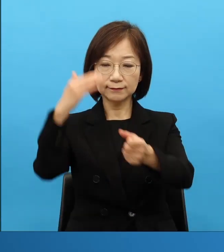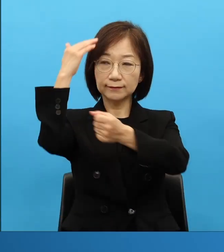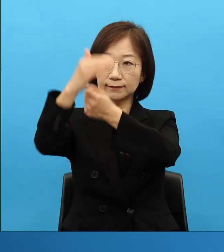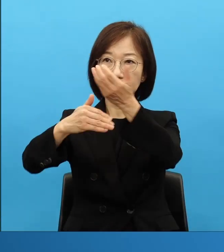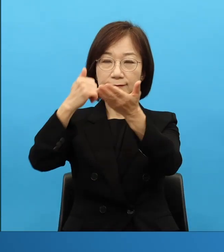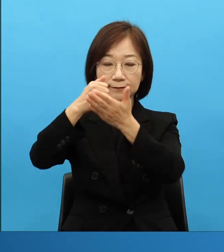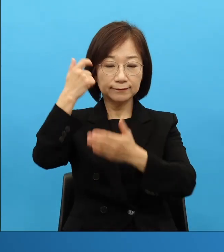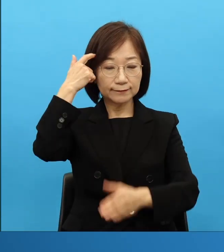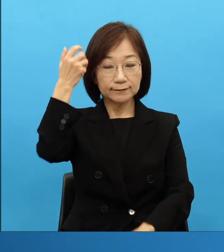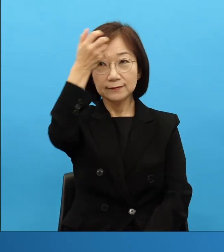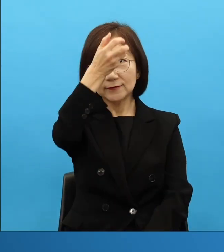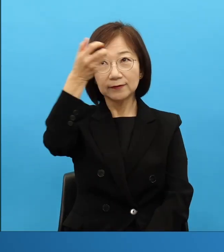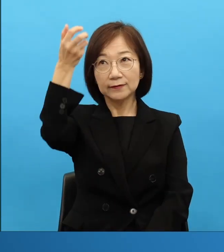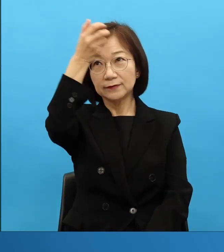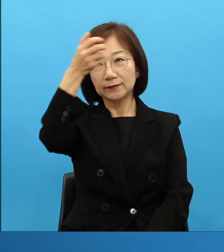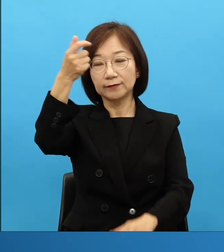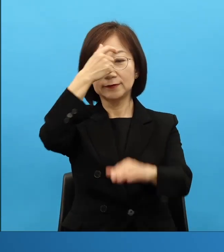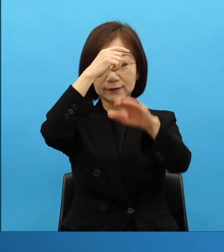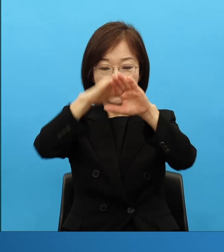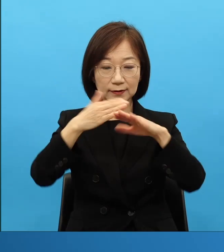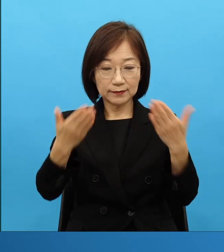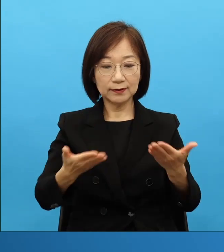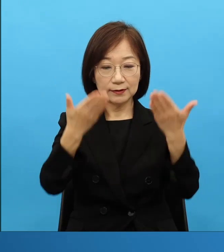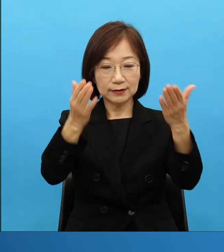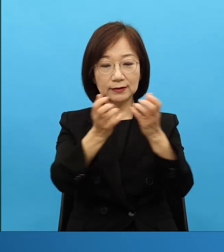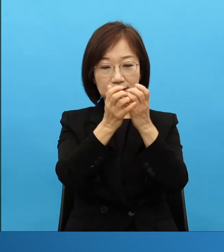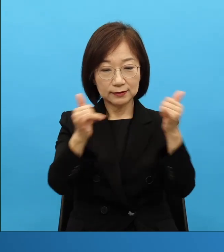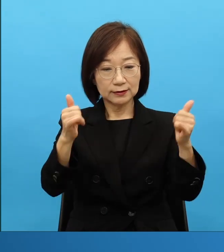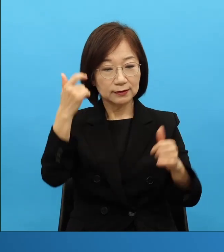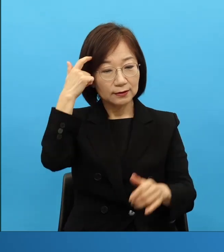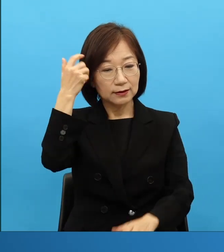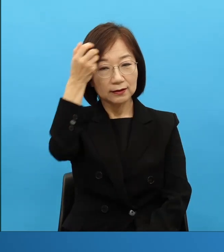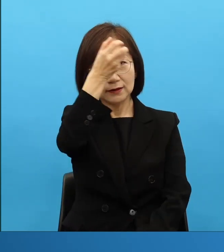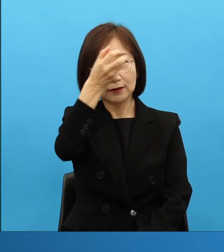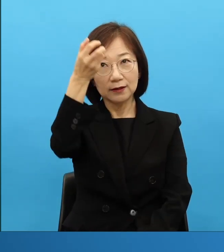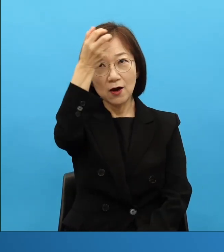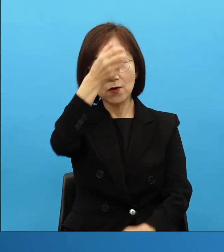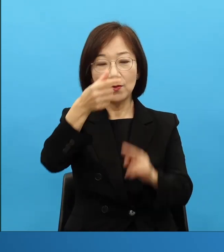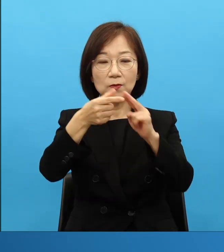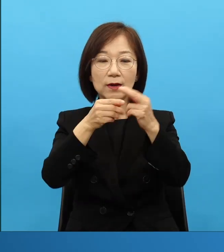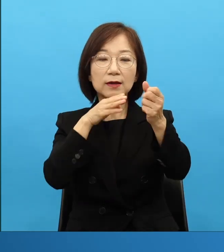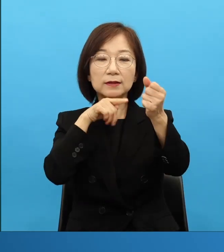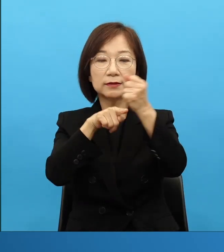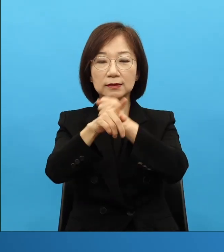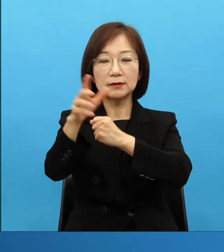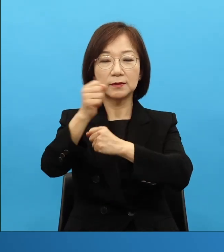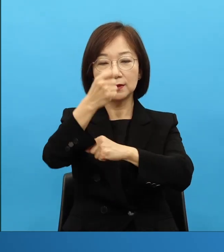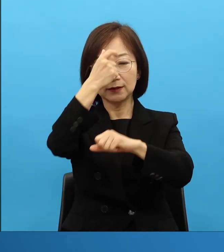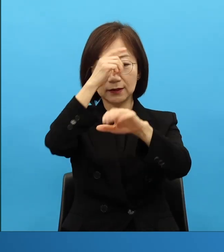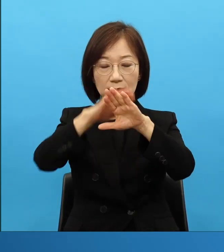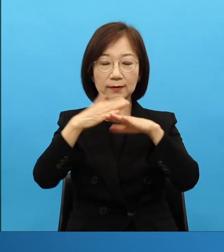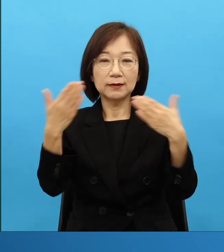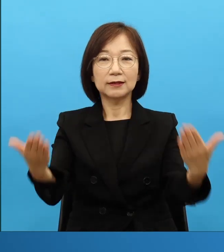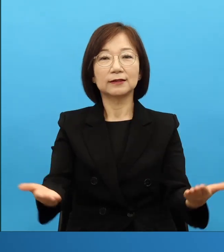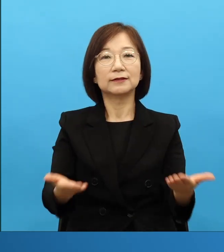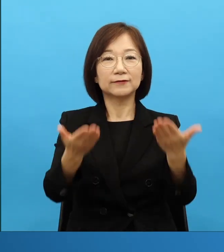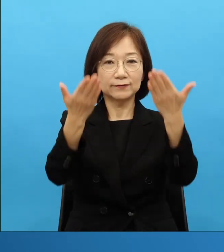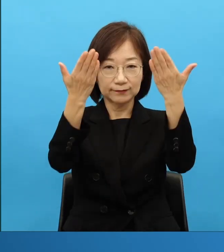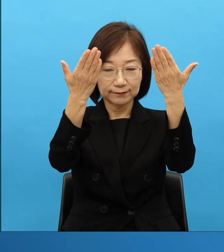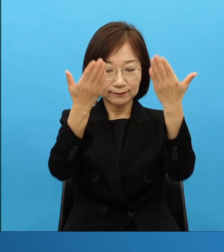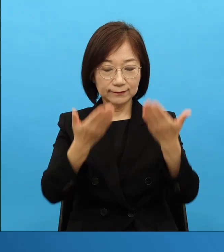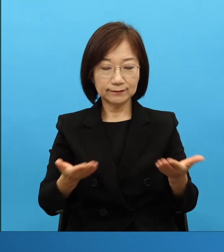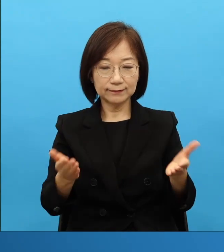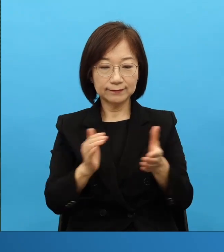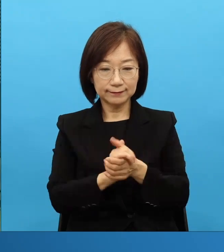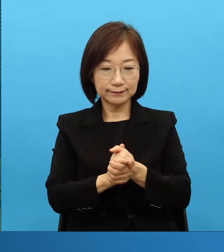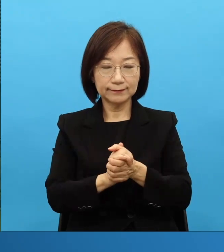하나님은 영이시니 예배하는 자가 영과 진리로 예배할지니라. God is 아멘. spirit, his worshippers must worship in spirit and in